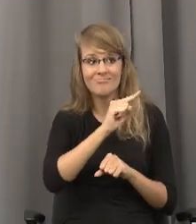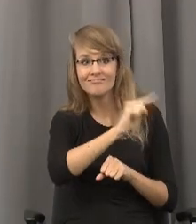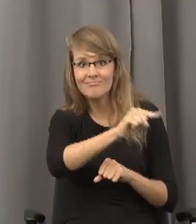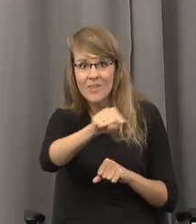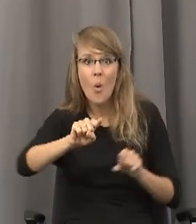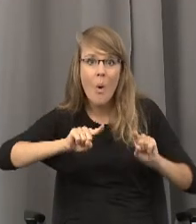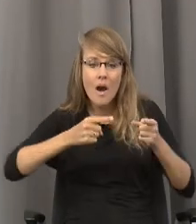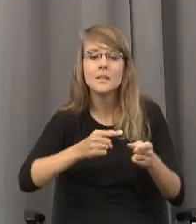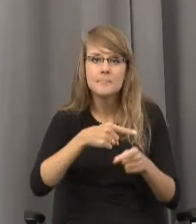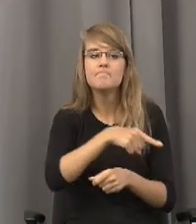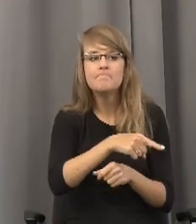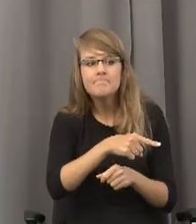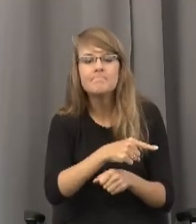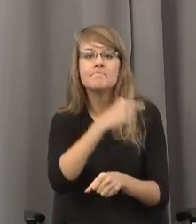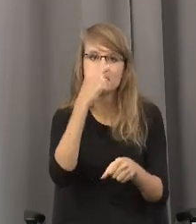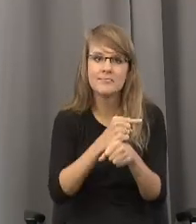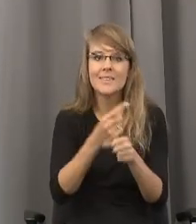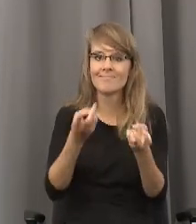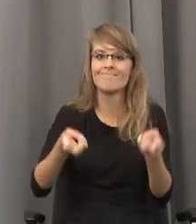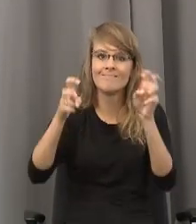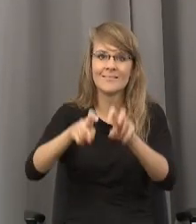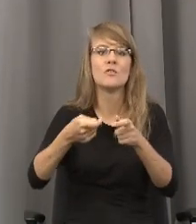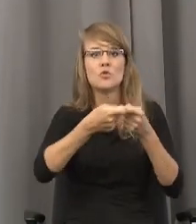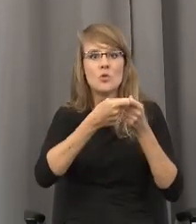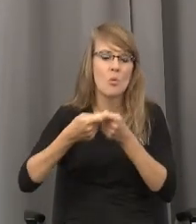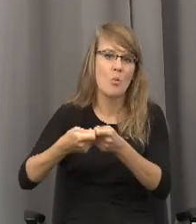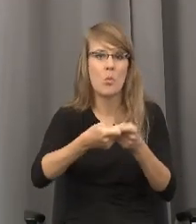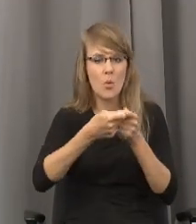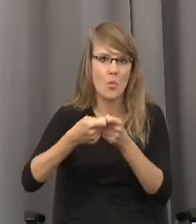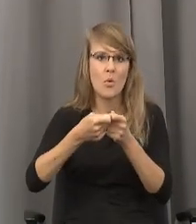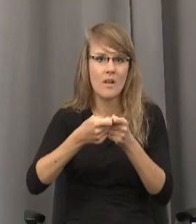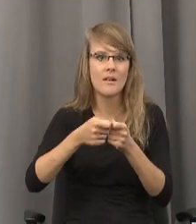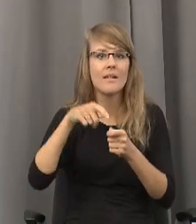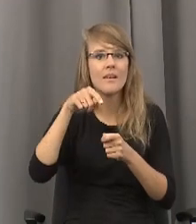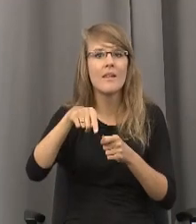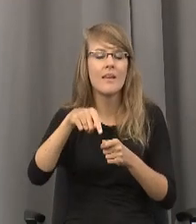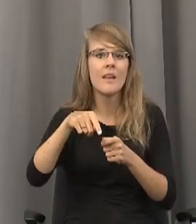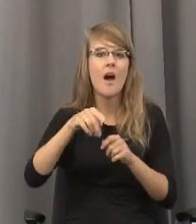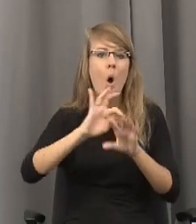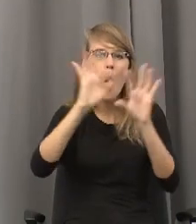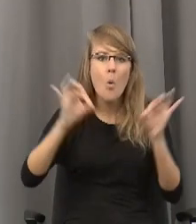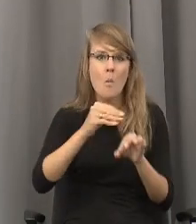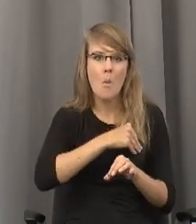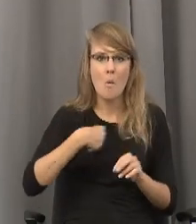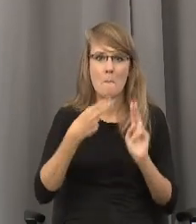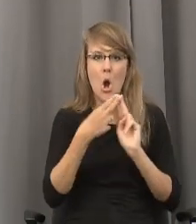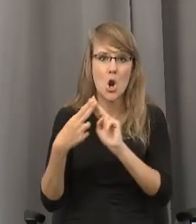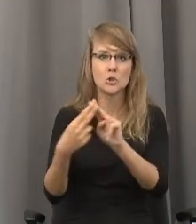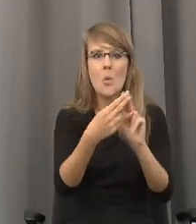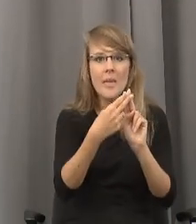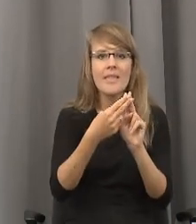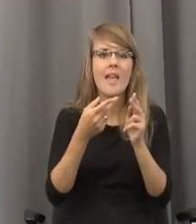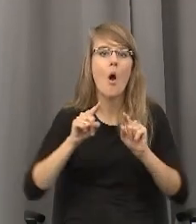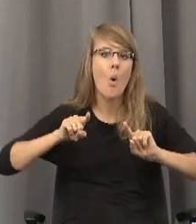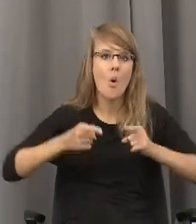istniały, postanowiły stworzyć wspólną platformę. Ogólnopolskie Porozumienie Organizacji